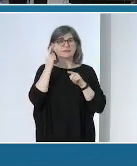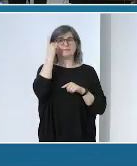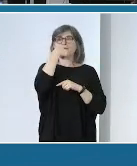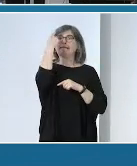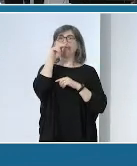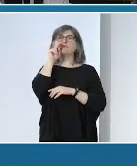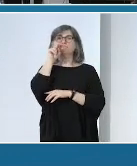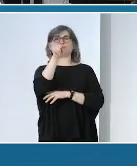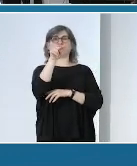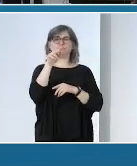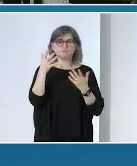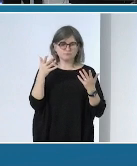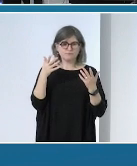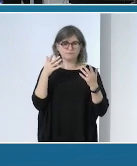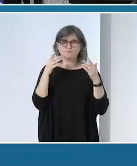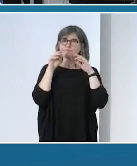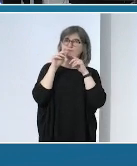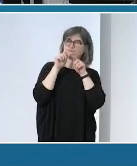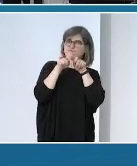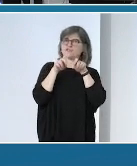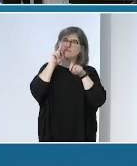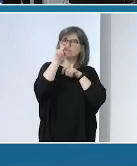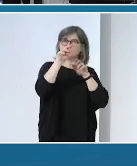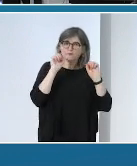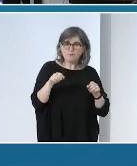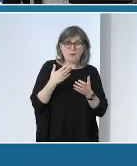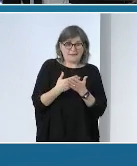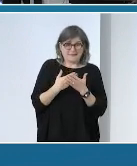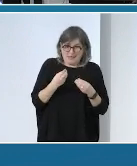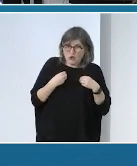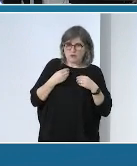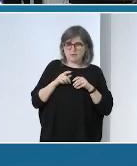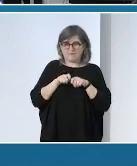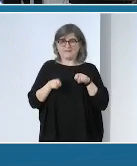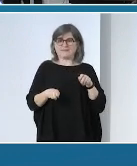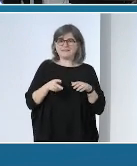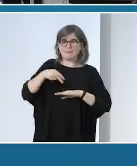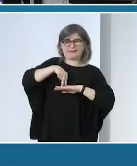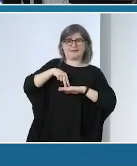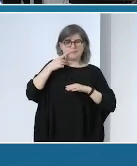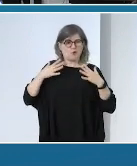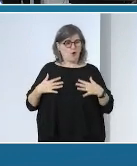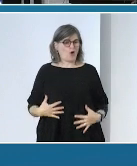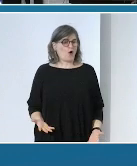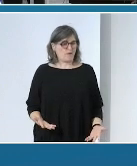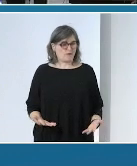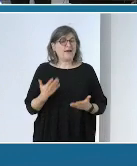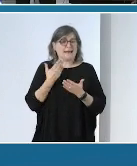regard reste stable. C'est le plus grand facteur de stabilité qu'on a dans le corps.